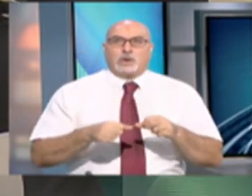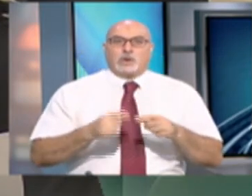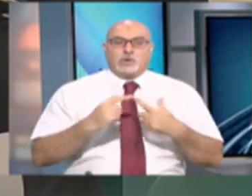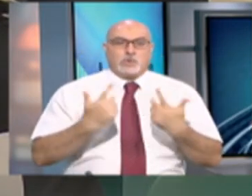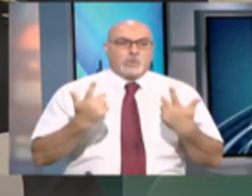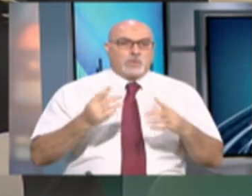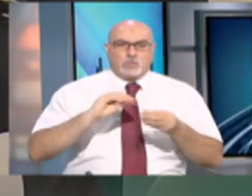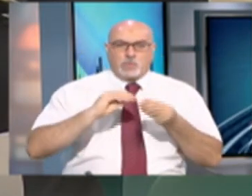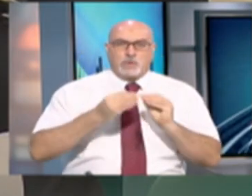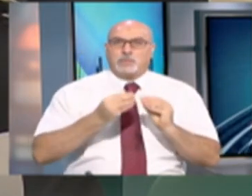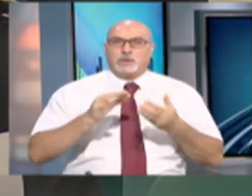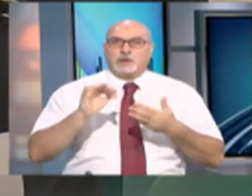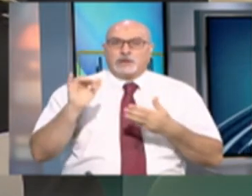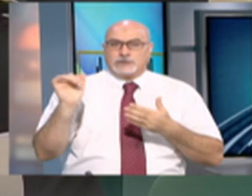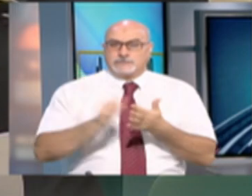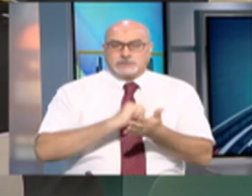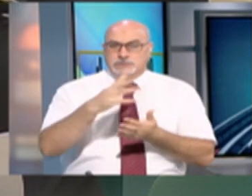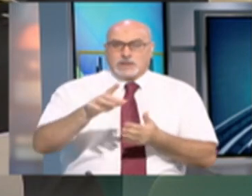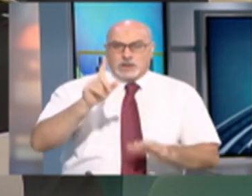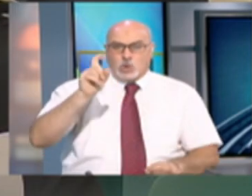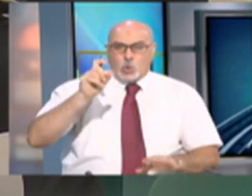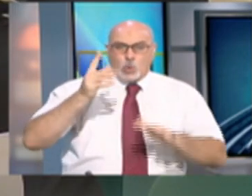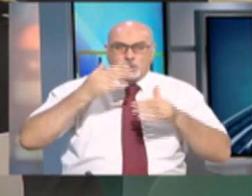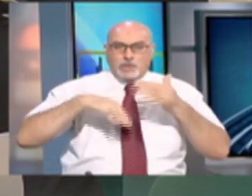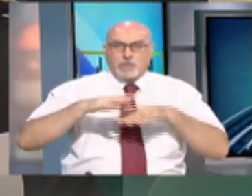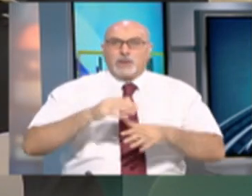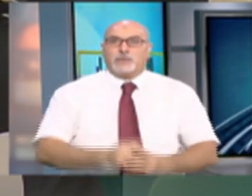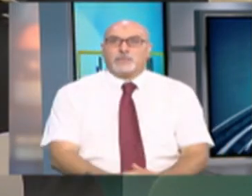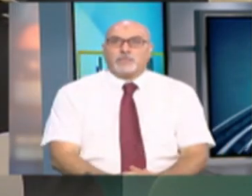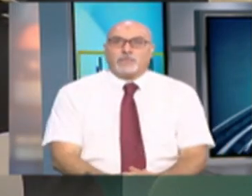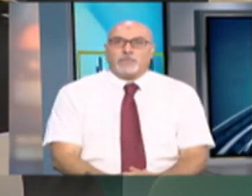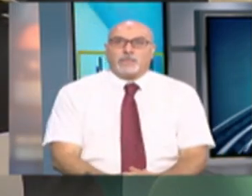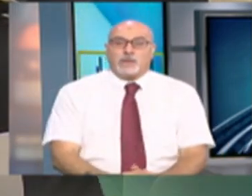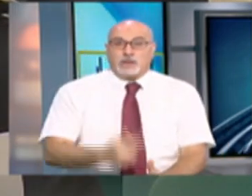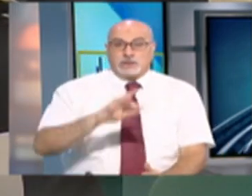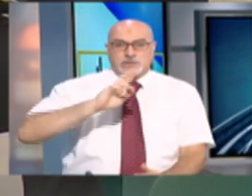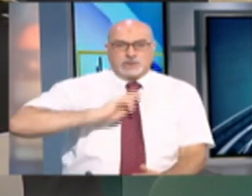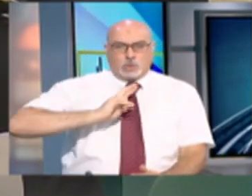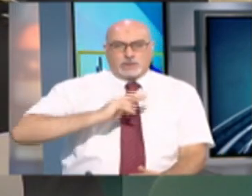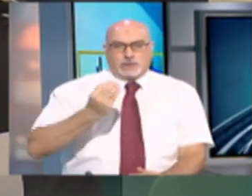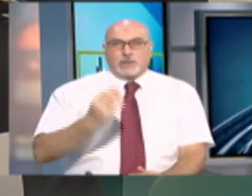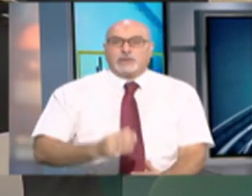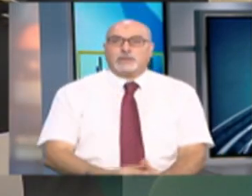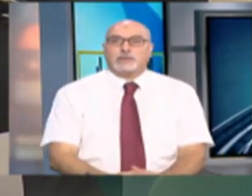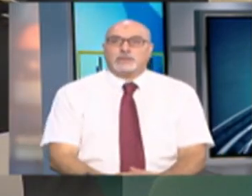في سياسة تحلية مياه البحر فيها أكثر ضمان